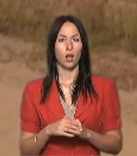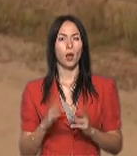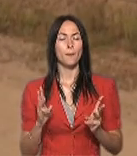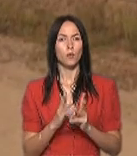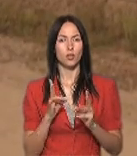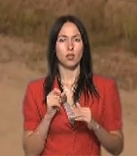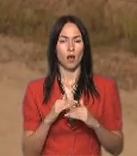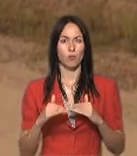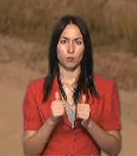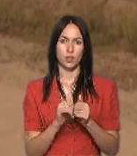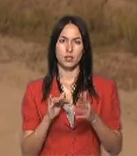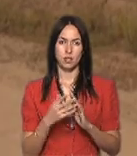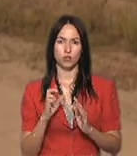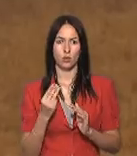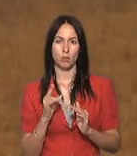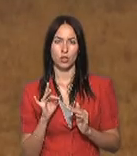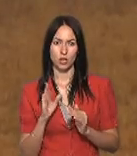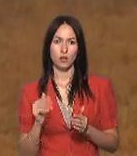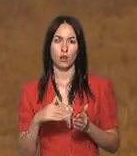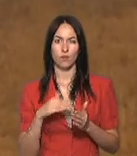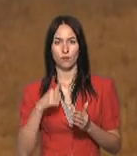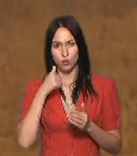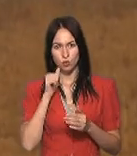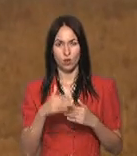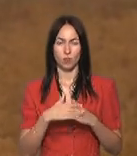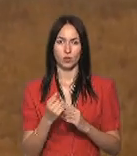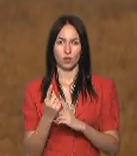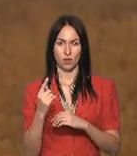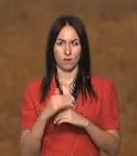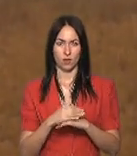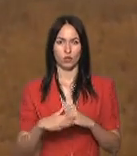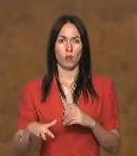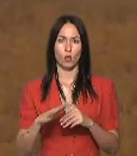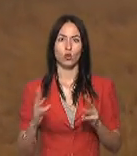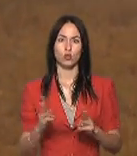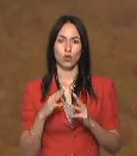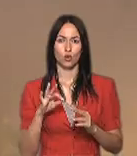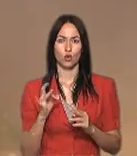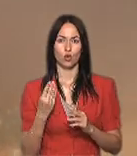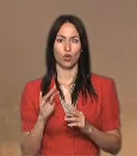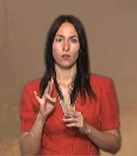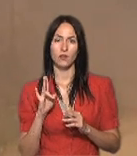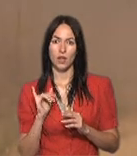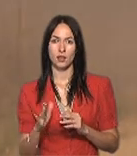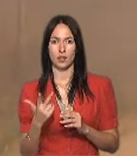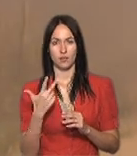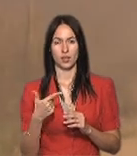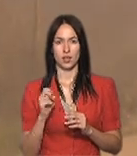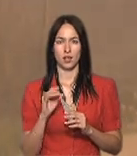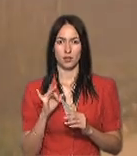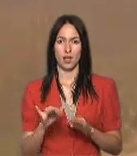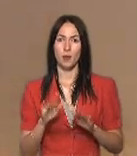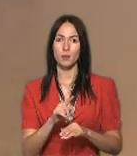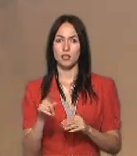Пожежу на полігоні біля селища Башкирівка локалізували вчора близько 11 вечора. Площа горіння торф'яників – 3 гектари. Місцями